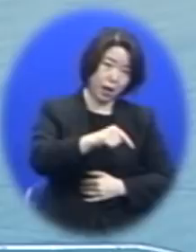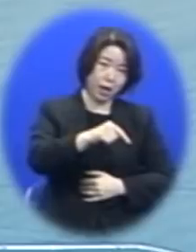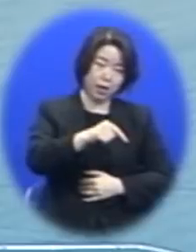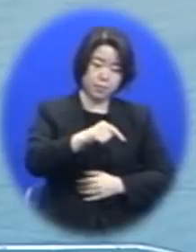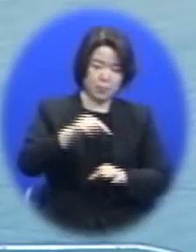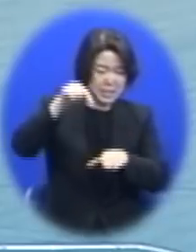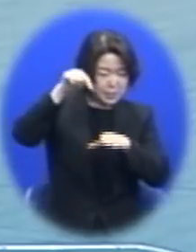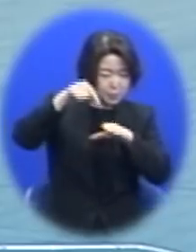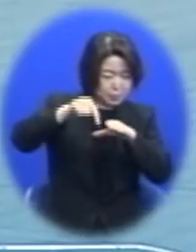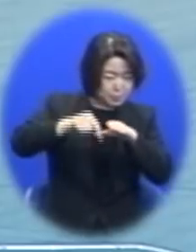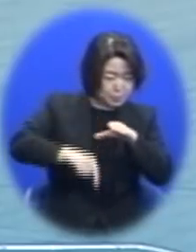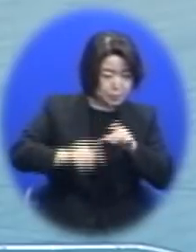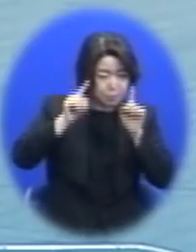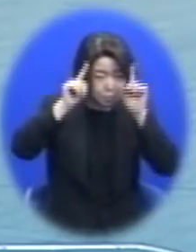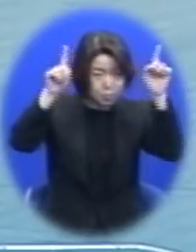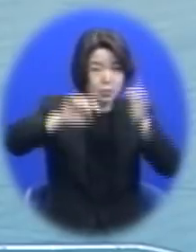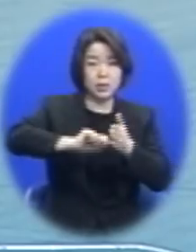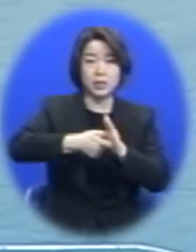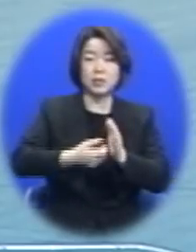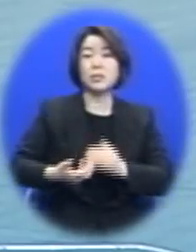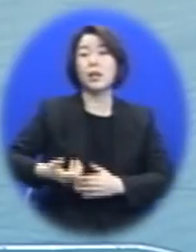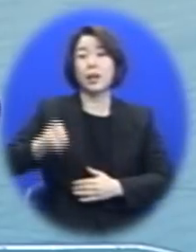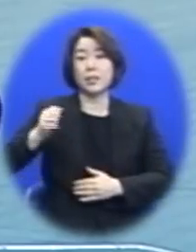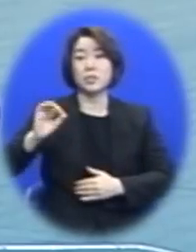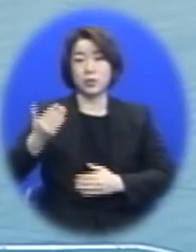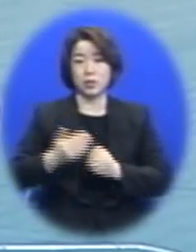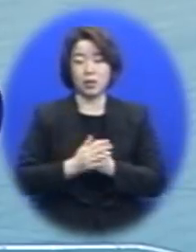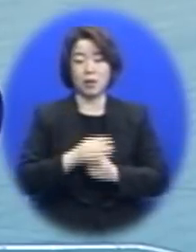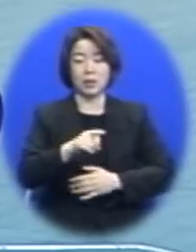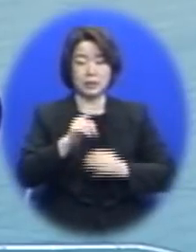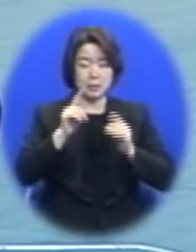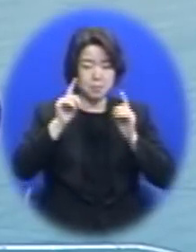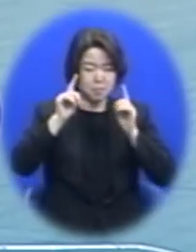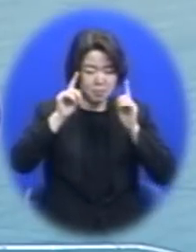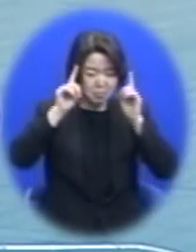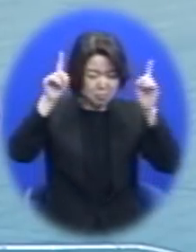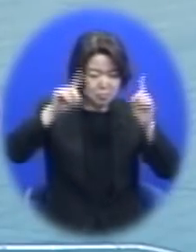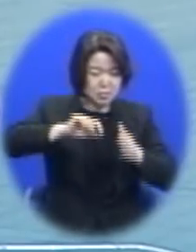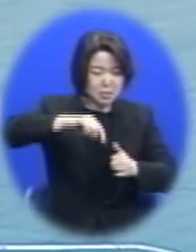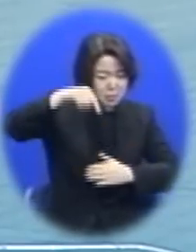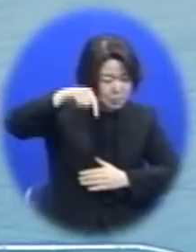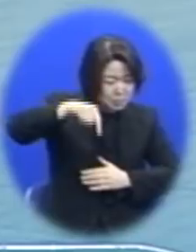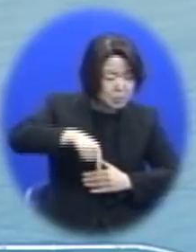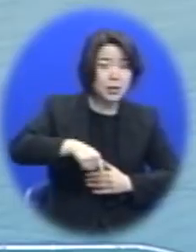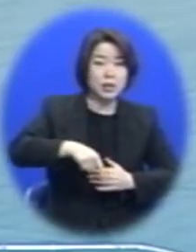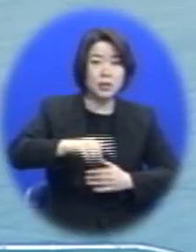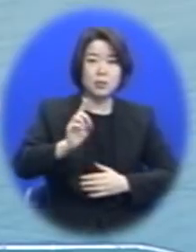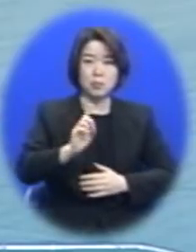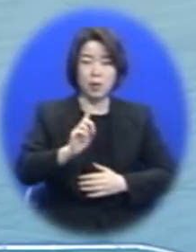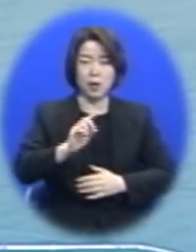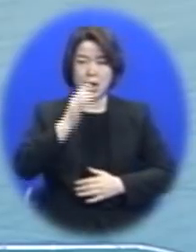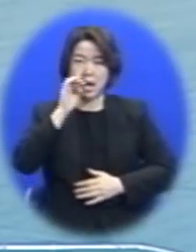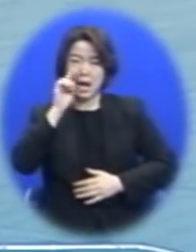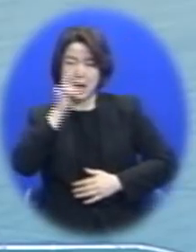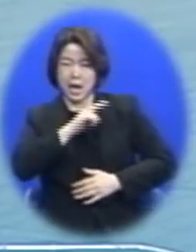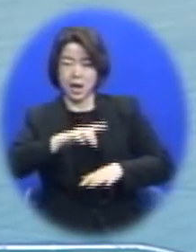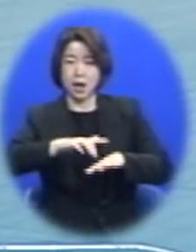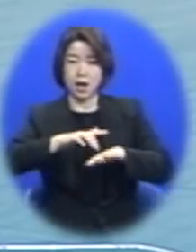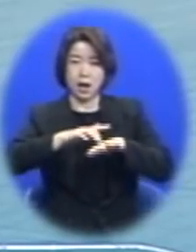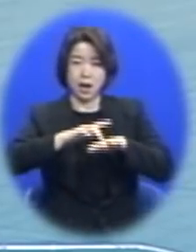아 무 조경의 열쇠를 가지게 되는데 그 무저갱 은 딱한 영이